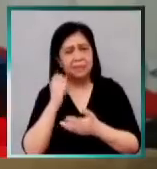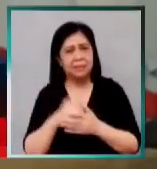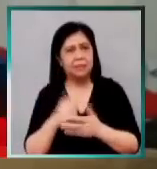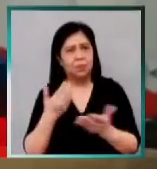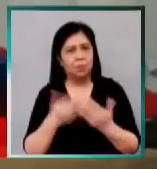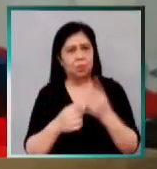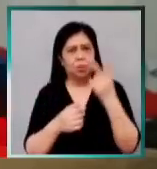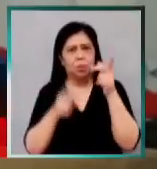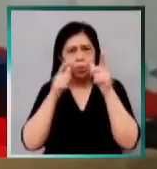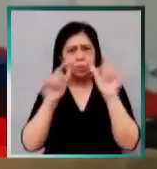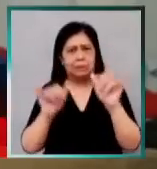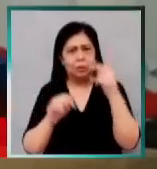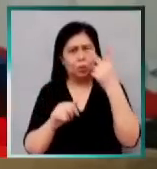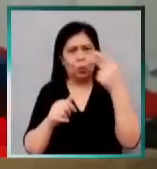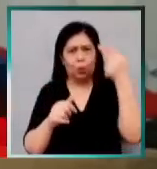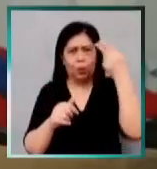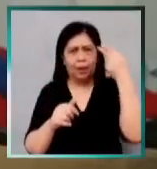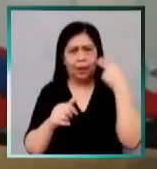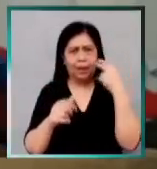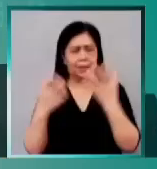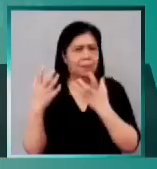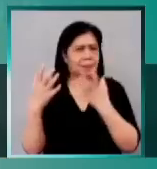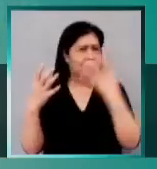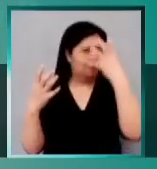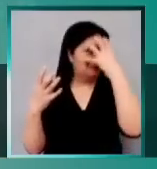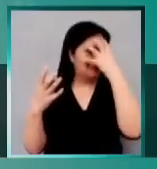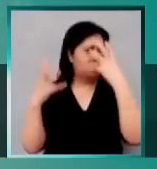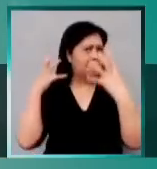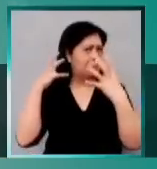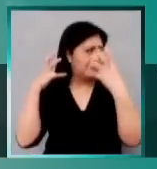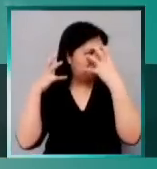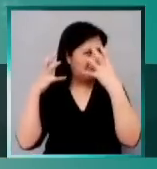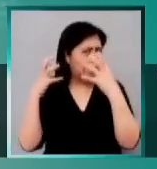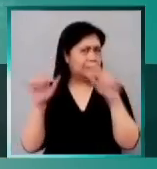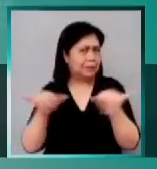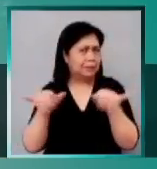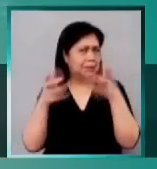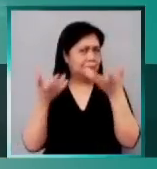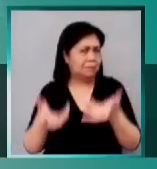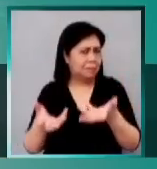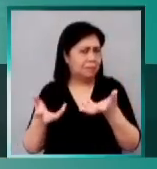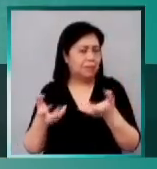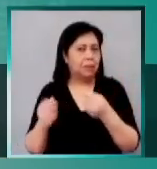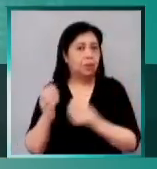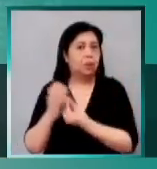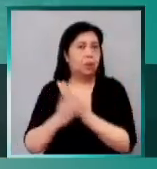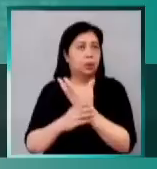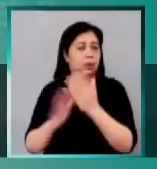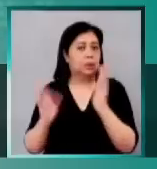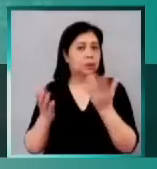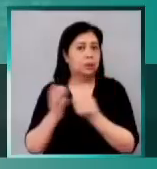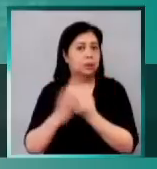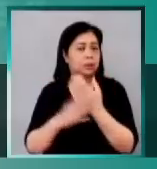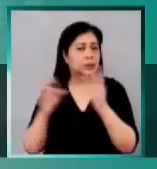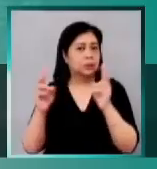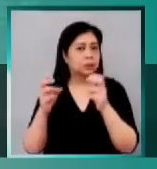niya kasi singlaki ng ulo niya yung bukol. Parang gross or sa ano sinasabing bukol,